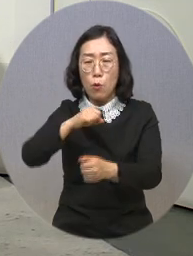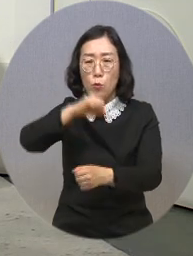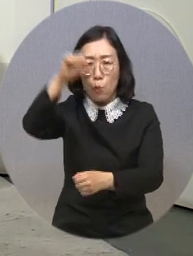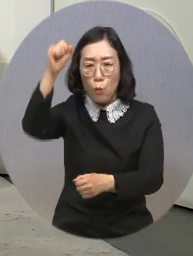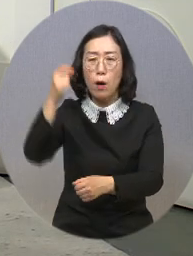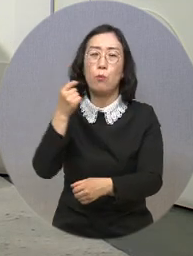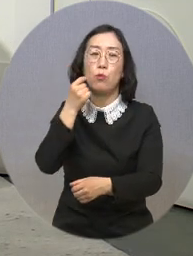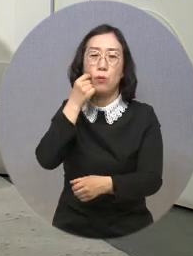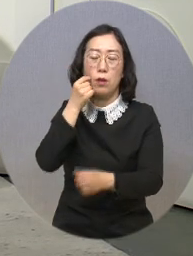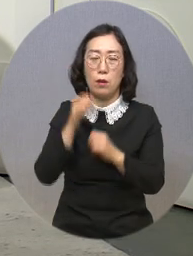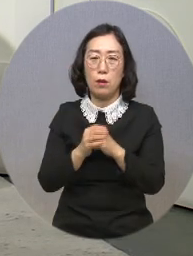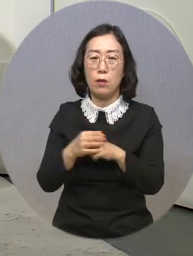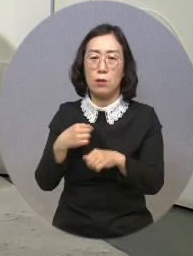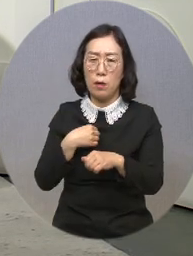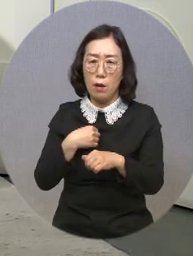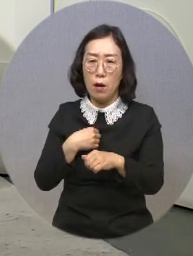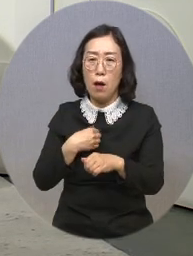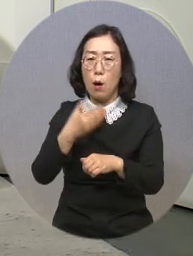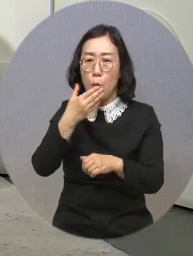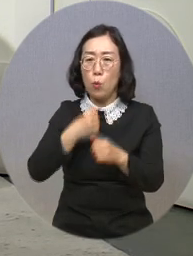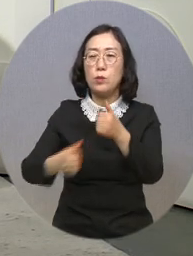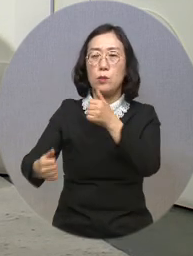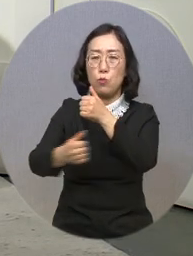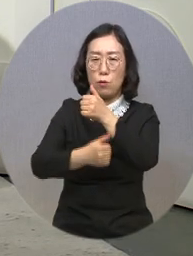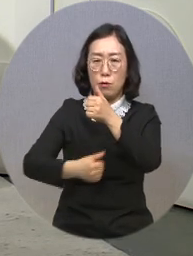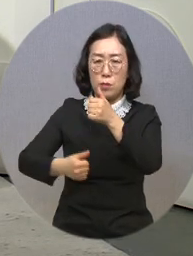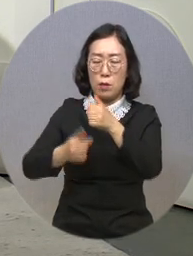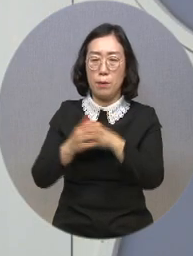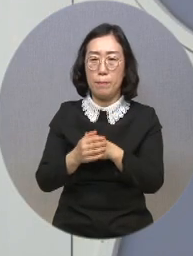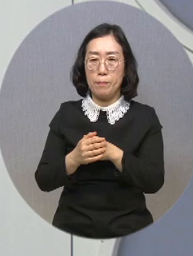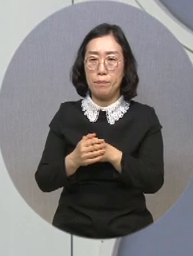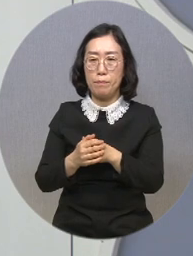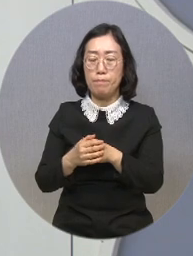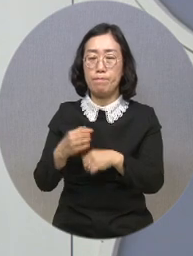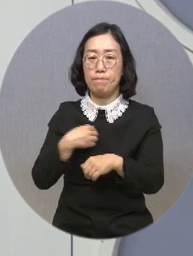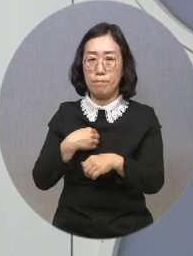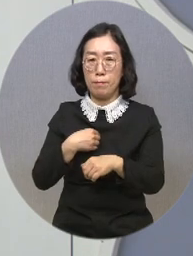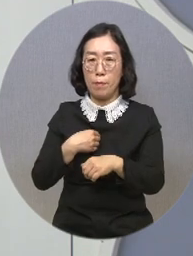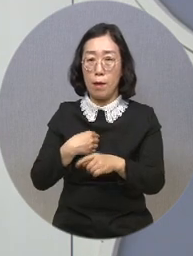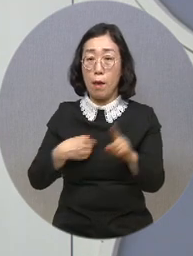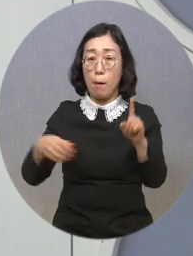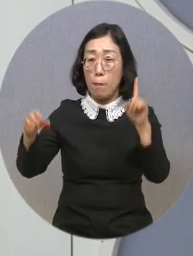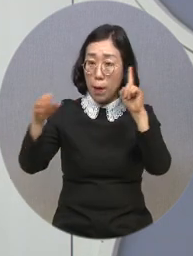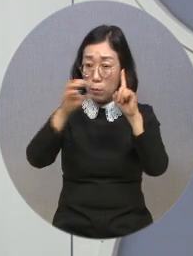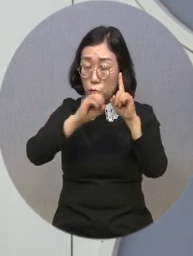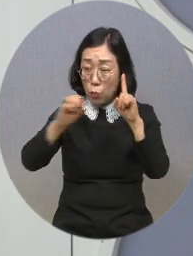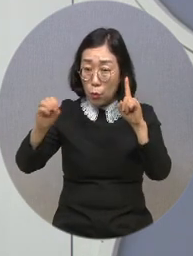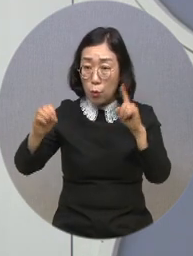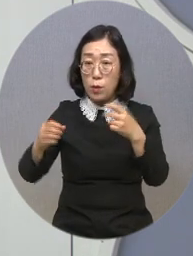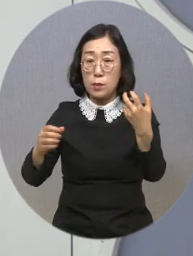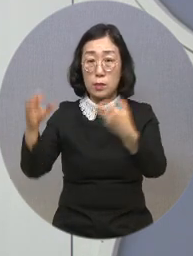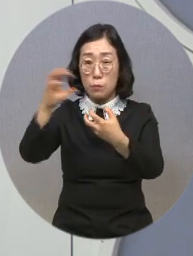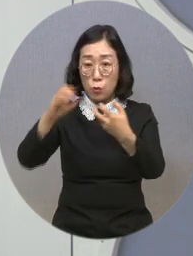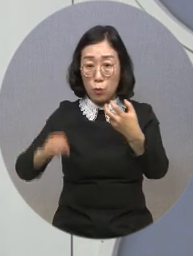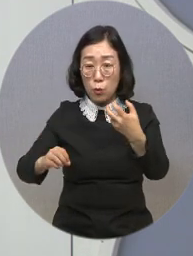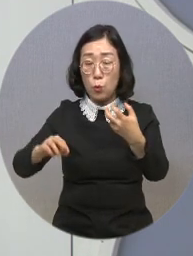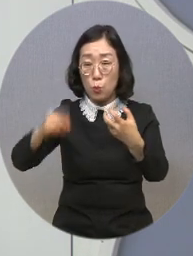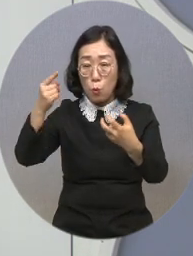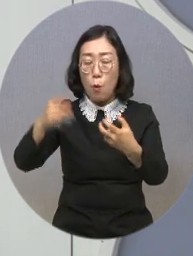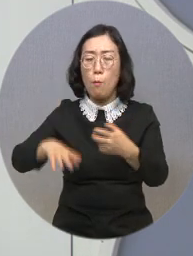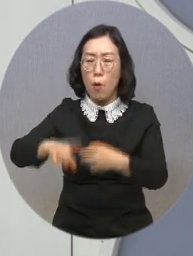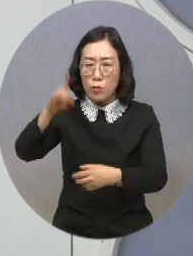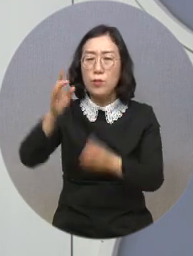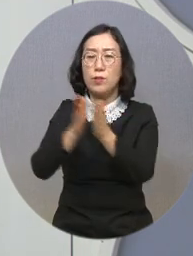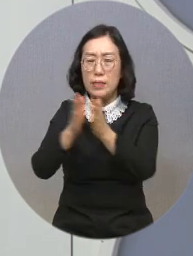되는 겁니다. 그래서 제가 복지위원장인데 저는 100% 다 주는 게 아니라 70%만 주는 거라도 우선 시행을